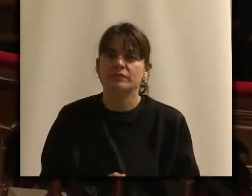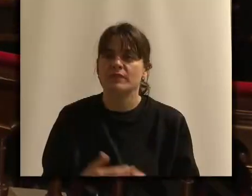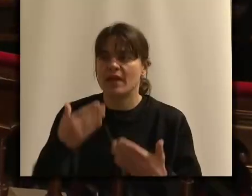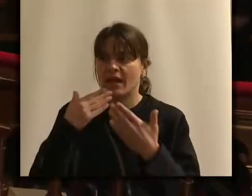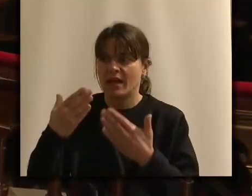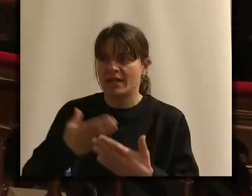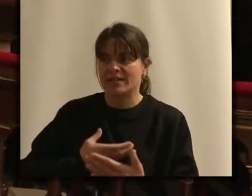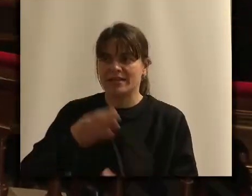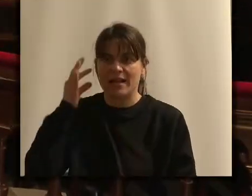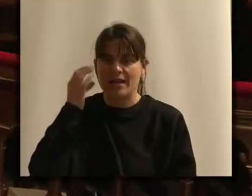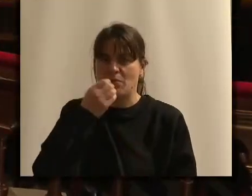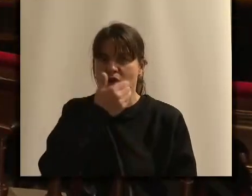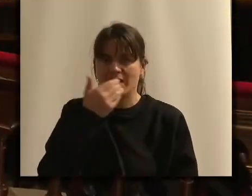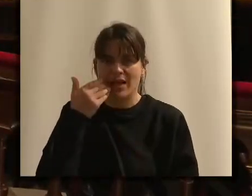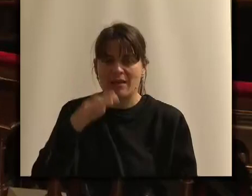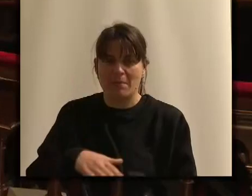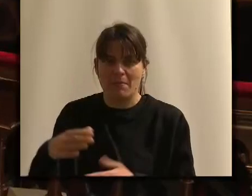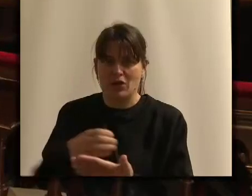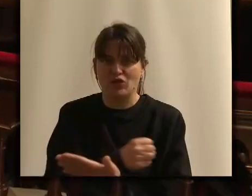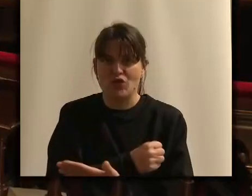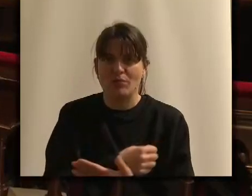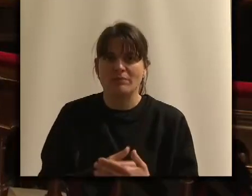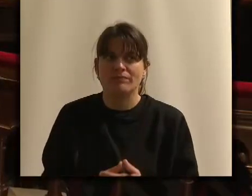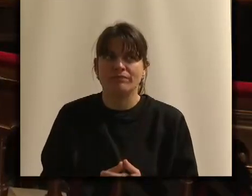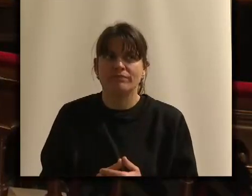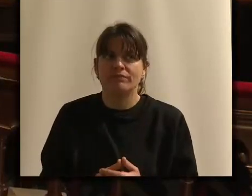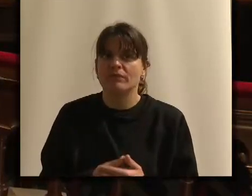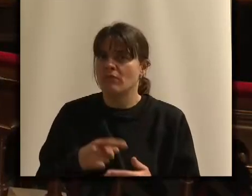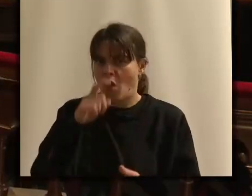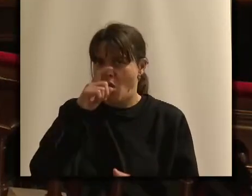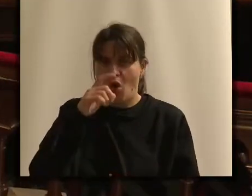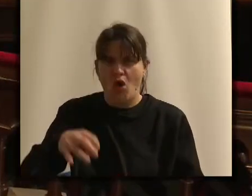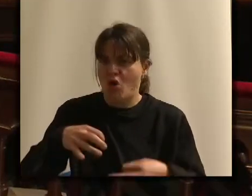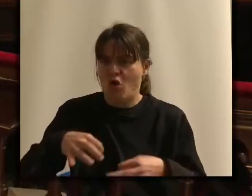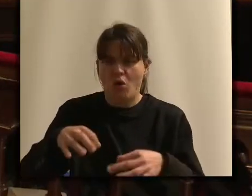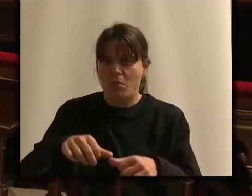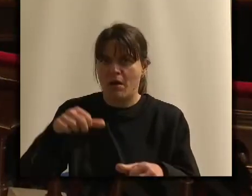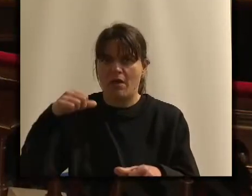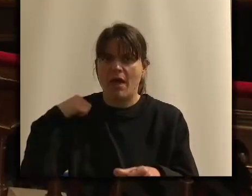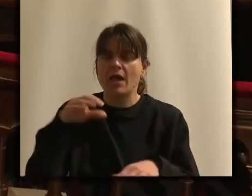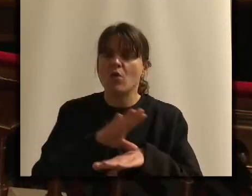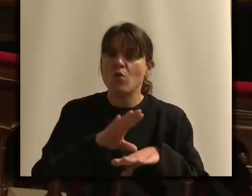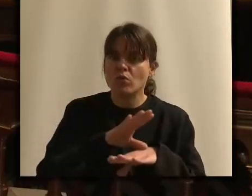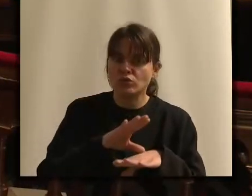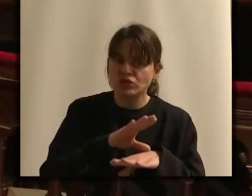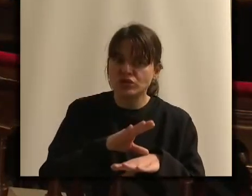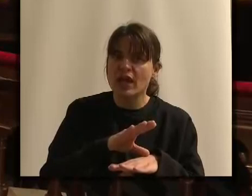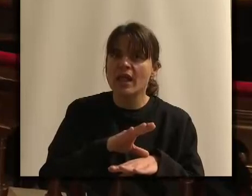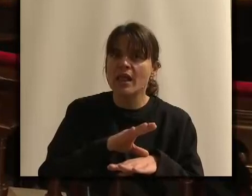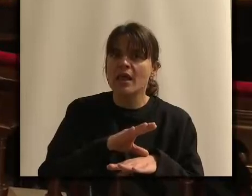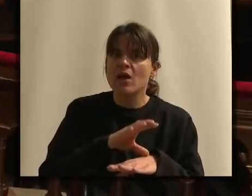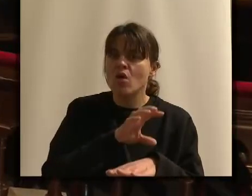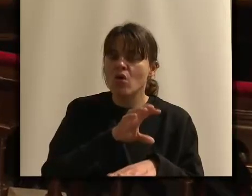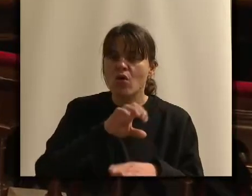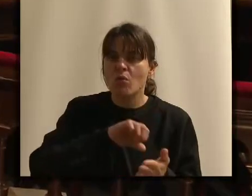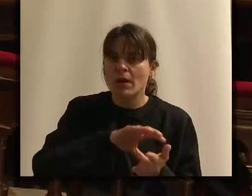Gràcies, alcaldessa. Bona tarda a tothom. Sí, doncs fem l'encàrrec com cada any al Consell Comarcal perquè exerceixin les